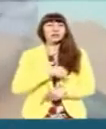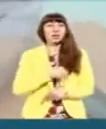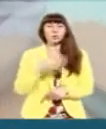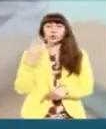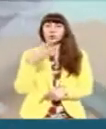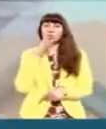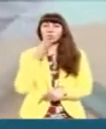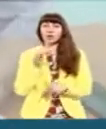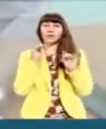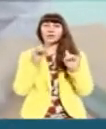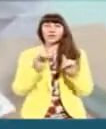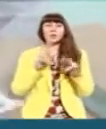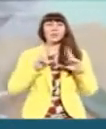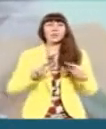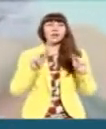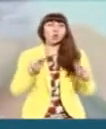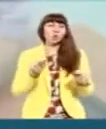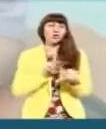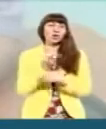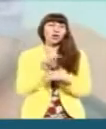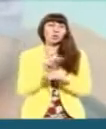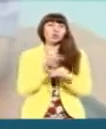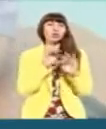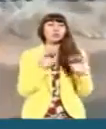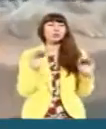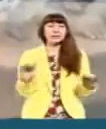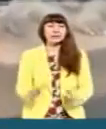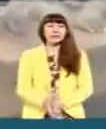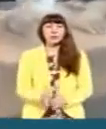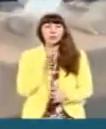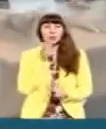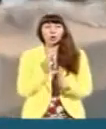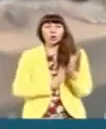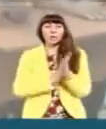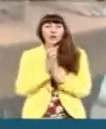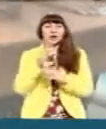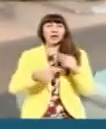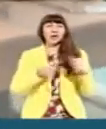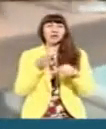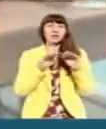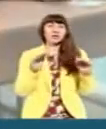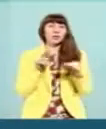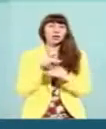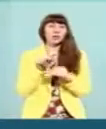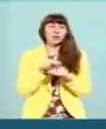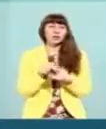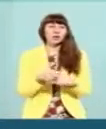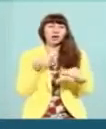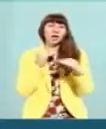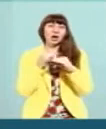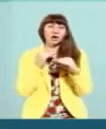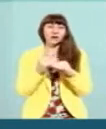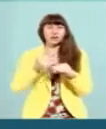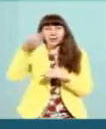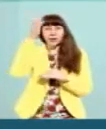басшылық өкілдері Әлімғазы Ермекбайұлының ұрпақтары мен мектеп ұжымы қатысты. Аудан әкімі мемлекет пен кәсіпкерлер арасындағы серіктестіктің сәтті іске